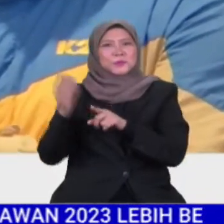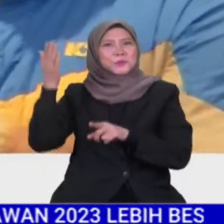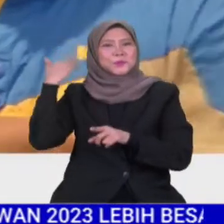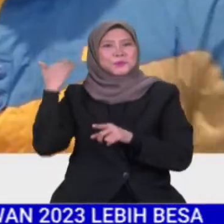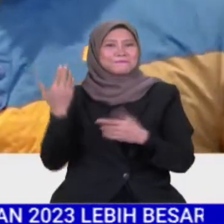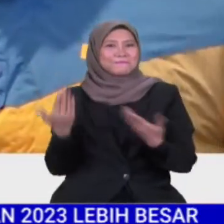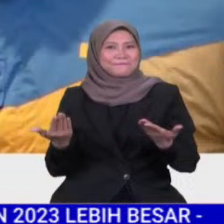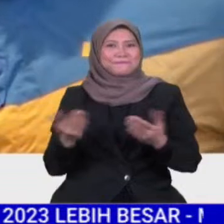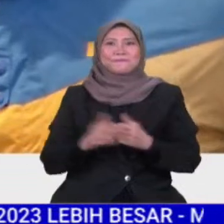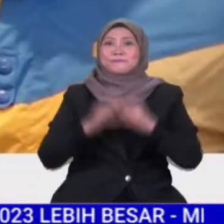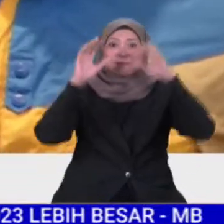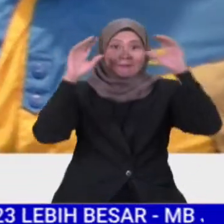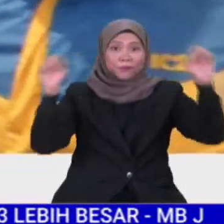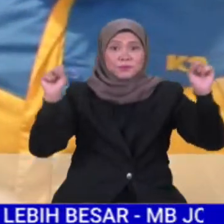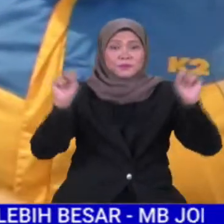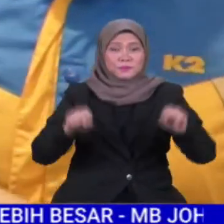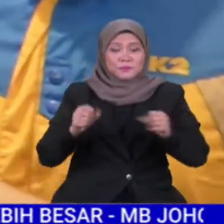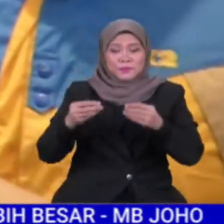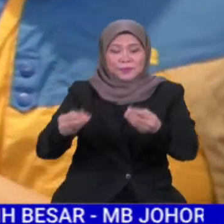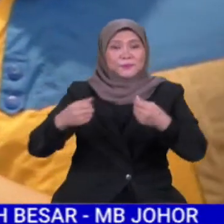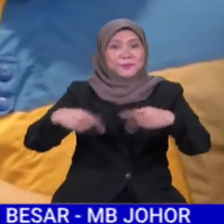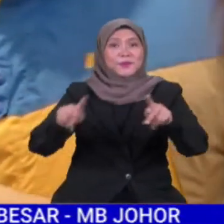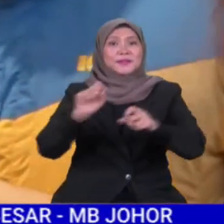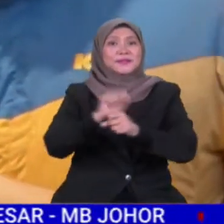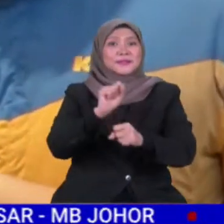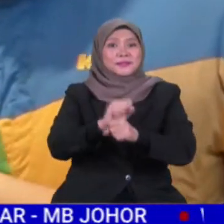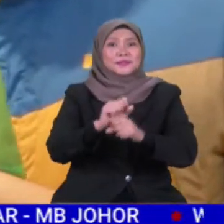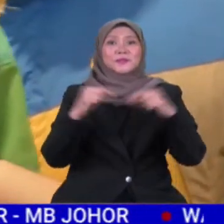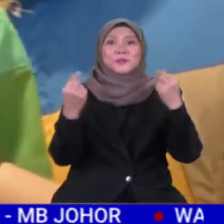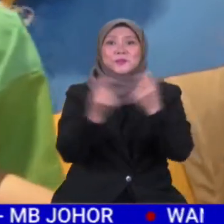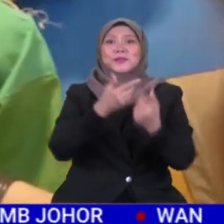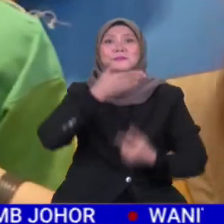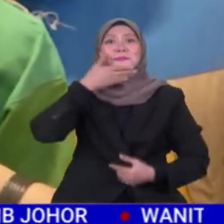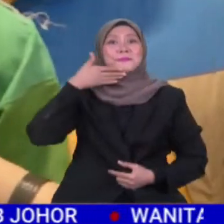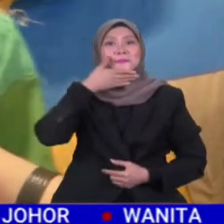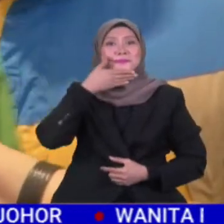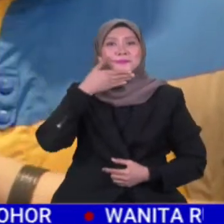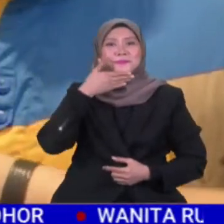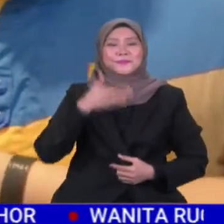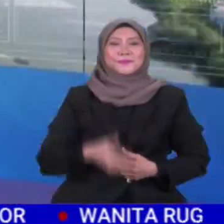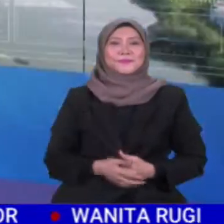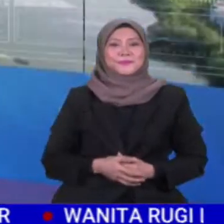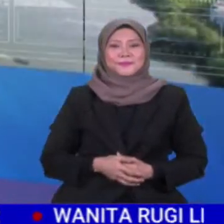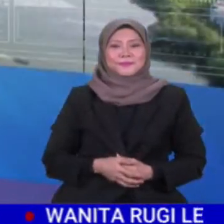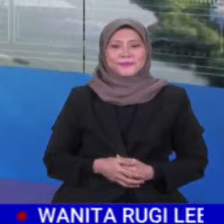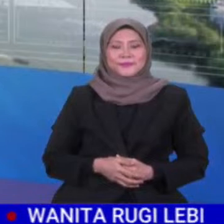kami punya majikan ini boleh memberikan peluang pekerjaan kepada golongan muda lah.